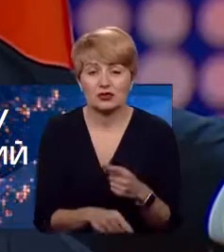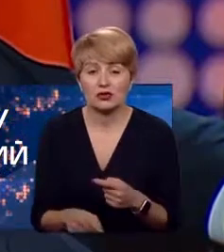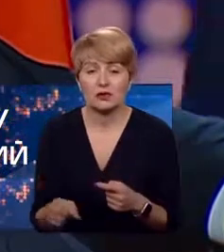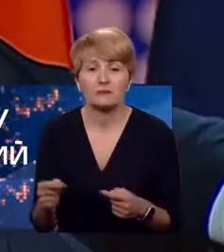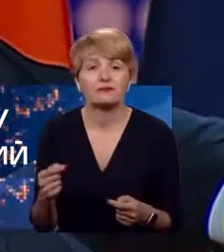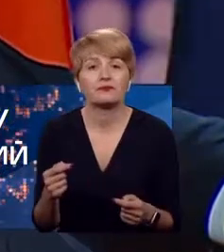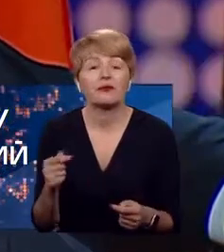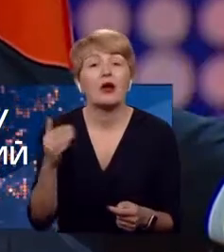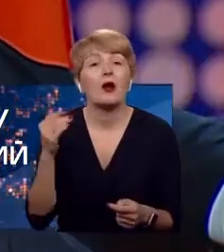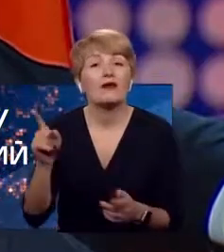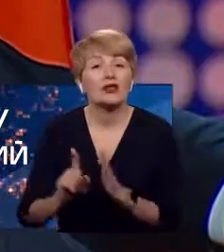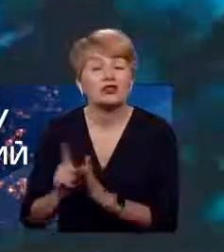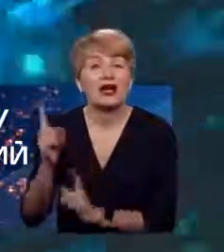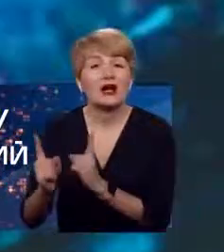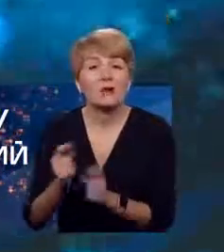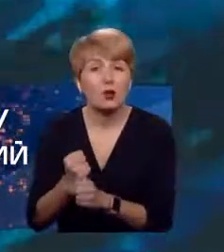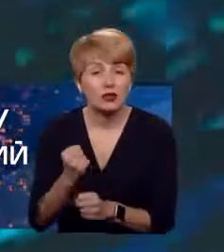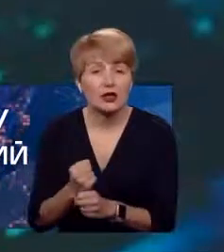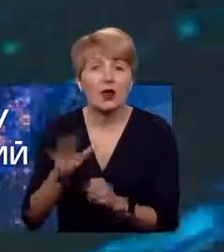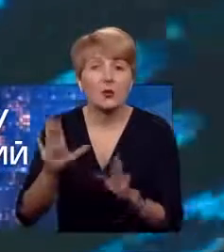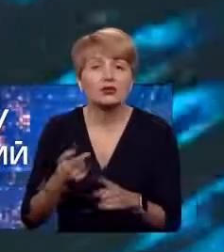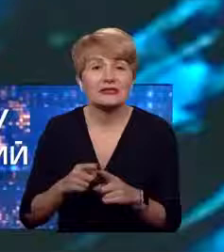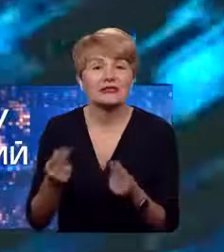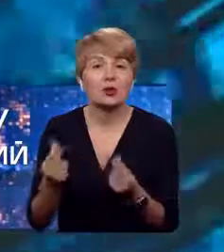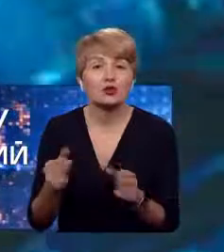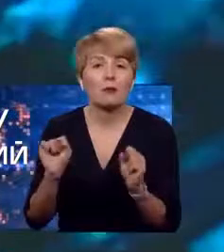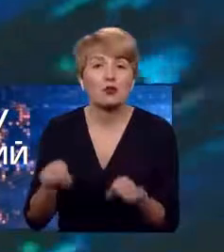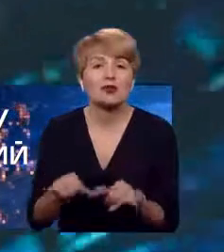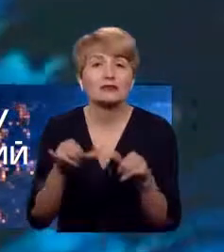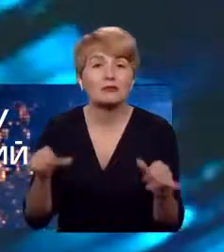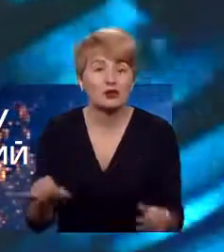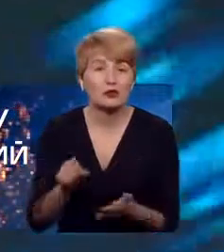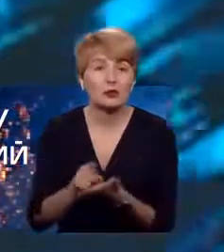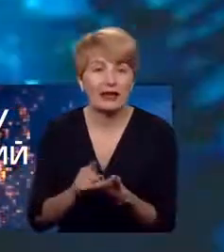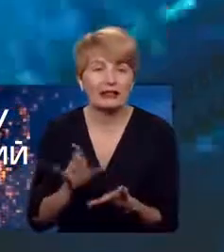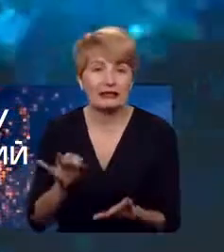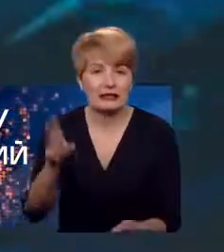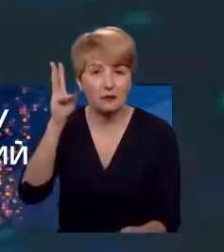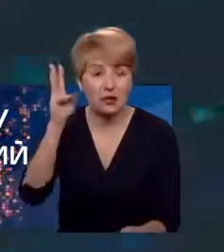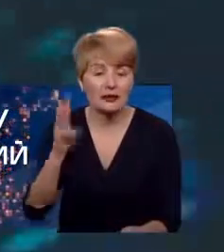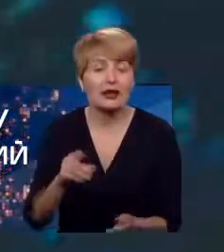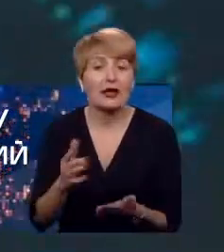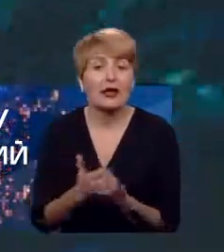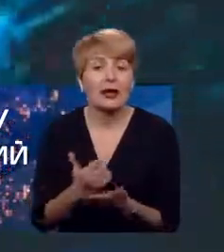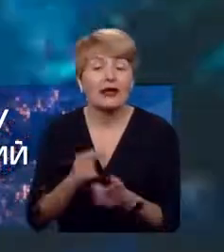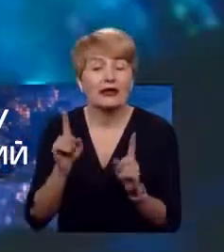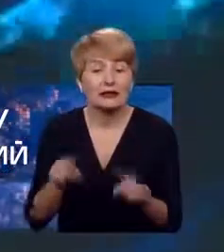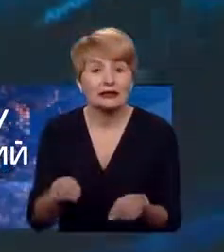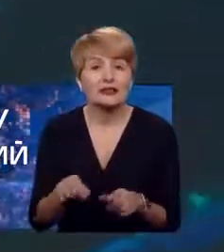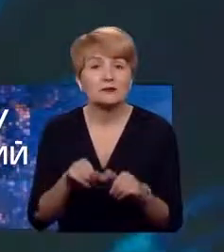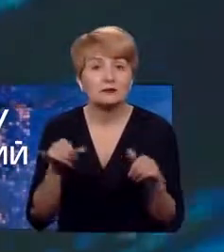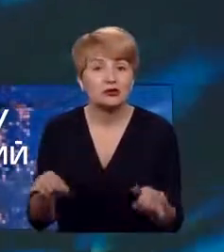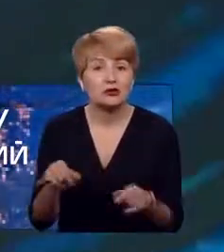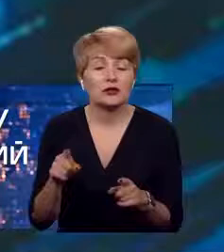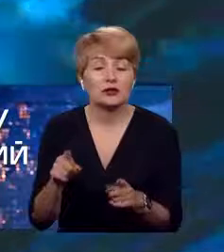потім ви отримуєте, і саме з цих грошей можна збільшувати пенсії і зарплати. І те збільшення, яке відбувається зараз, бюджету